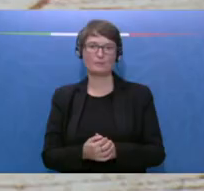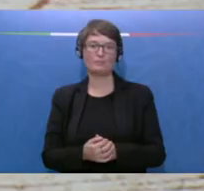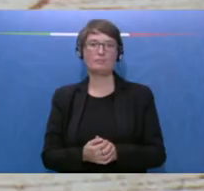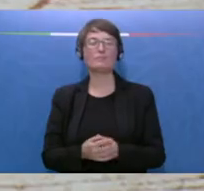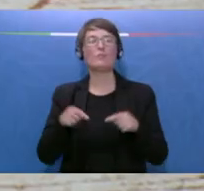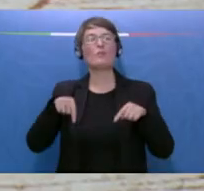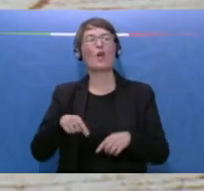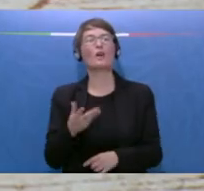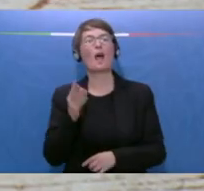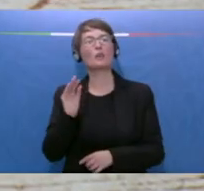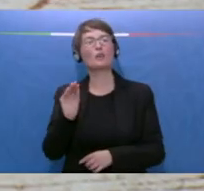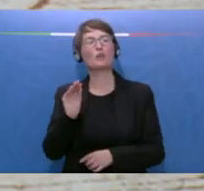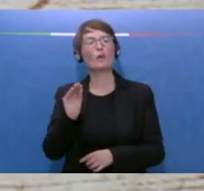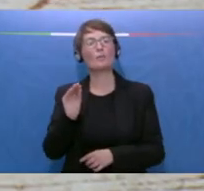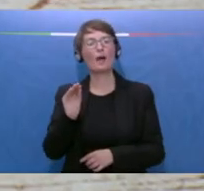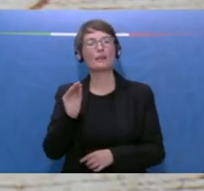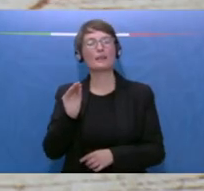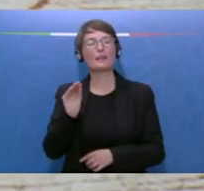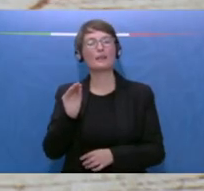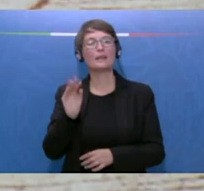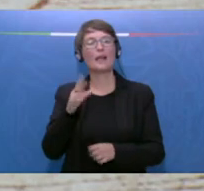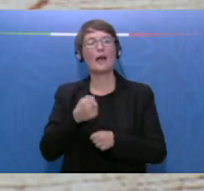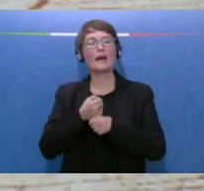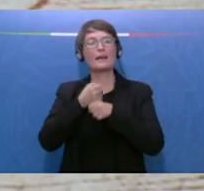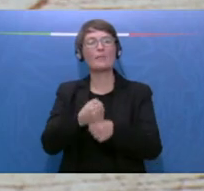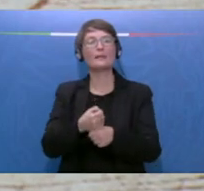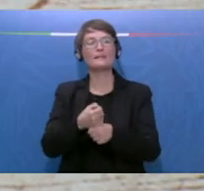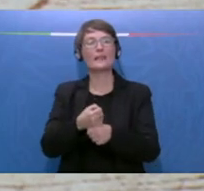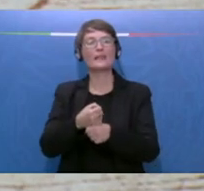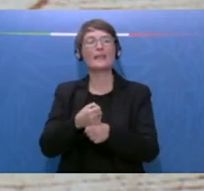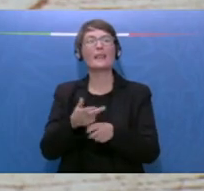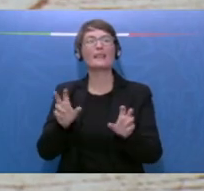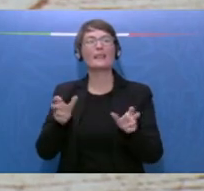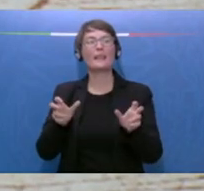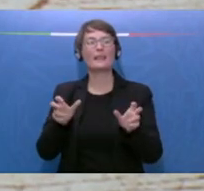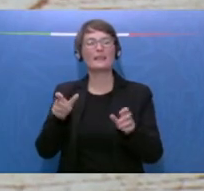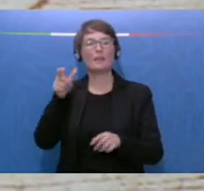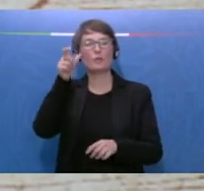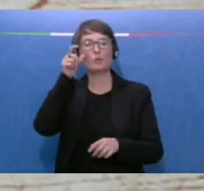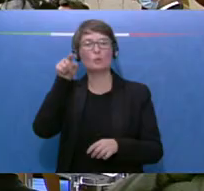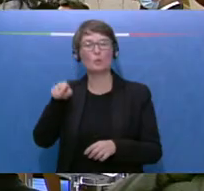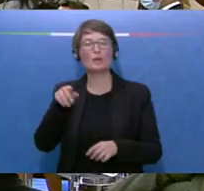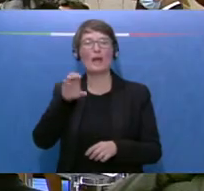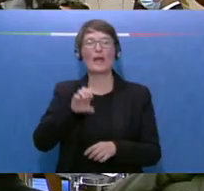una domanda dalla rappresentata rappresentante della tv turca e smart card